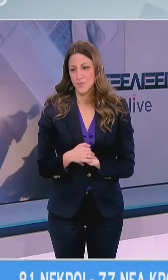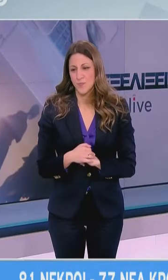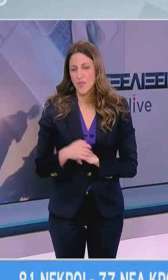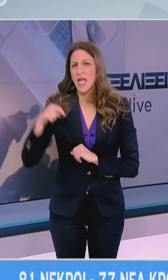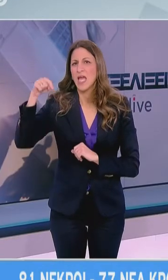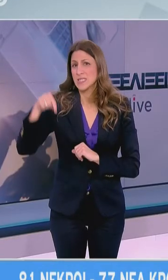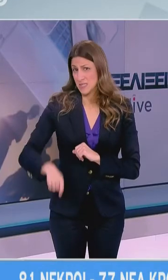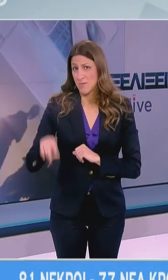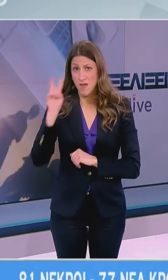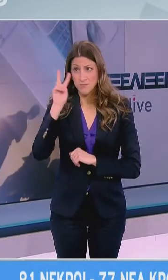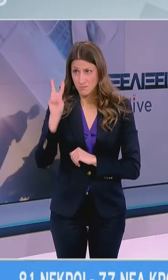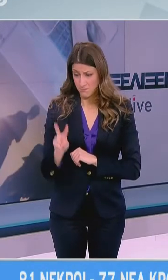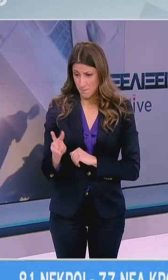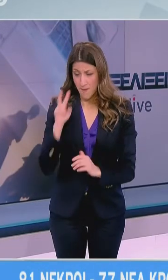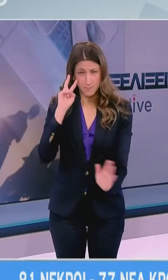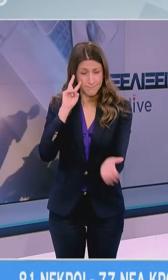κάτι διάβαζα, ότι μια ομάδα στην